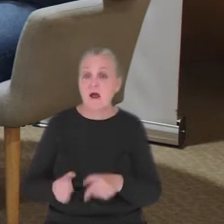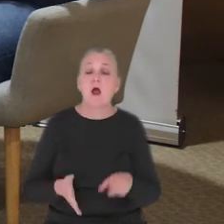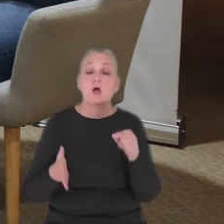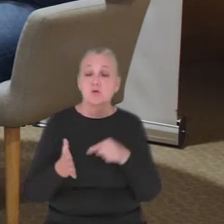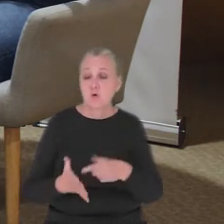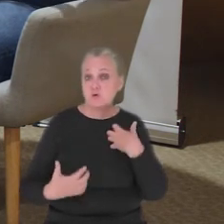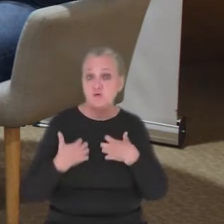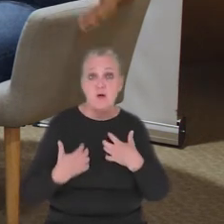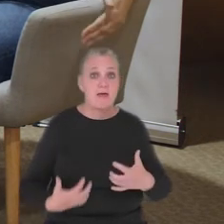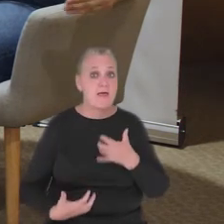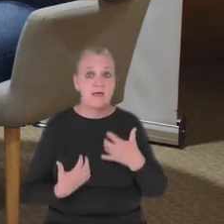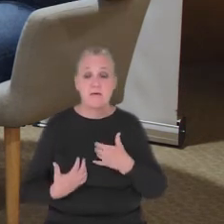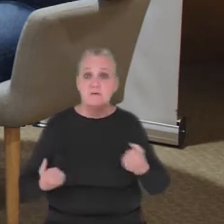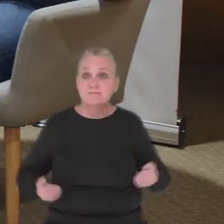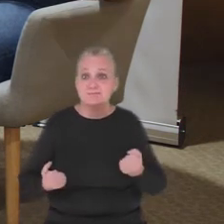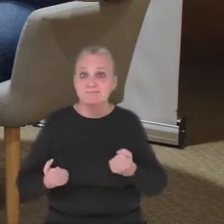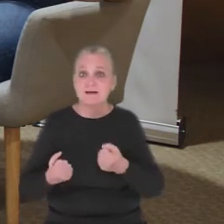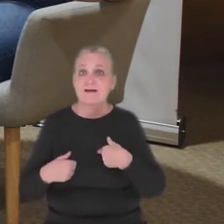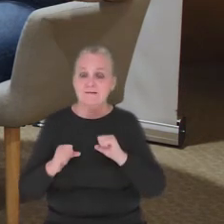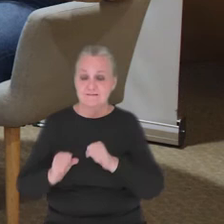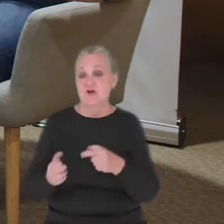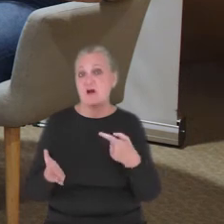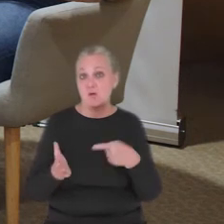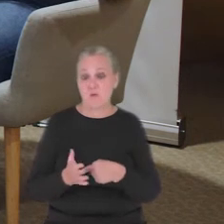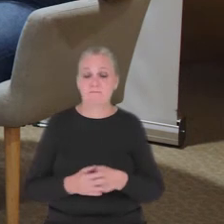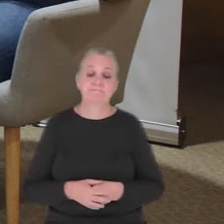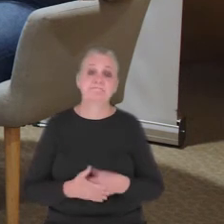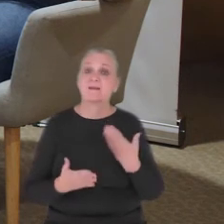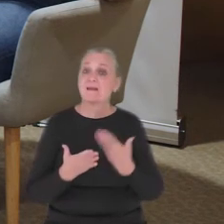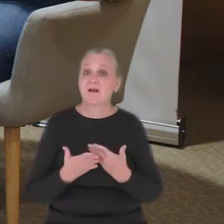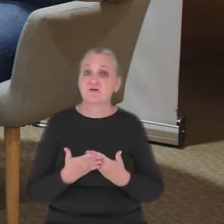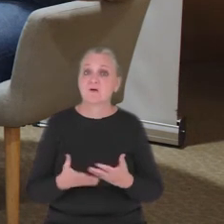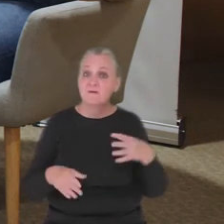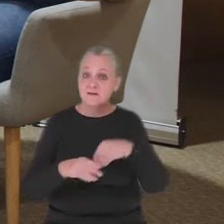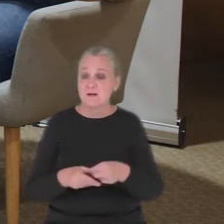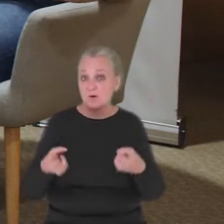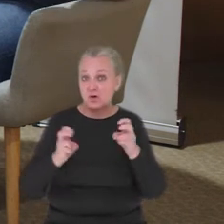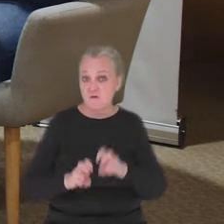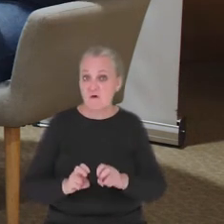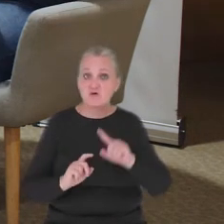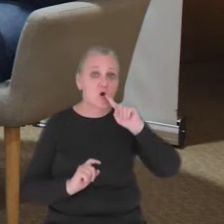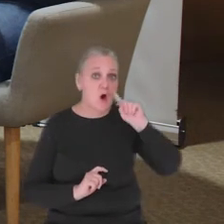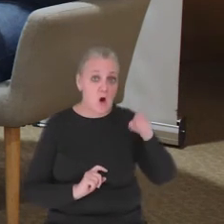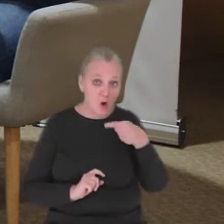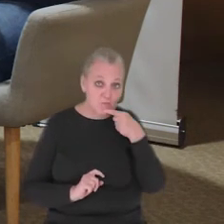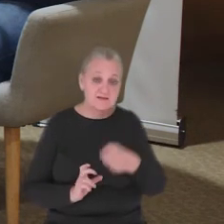była taką emocją bardzo, bardzo napędzającą, ponieważ w trakcie jakby tworzenia tych komiksów